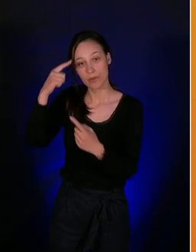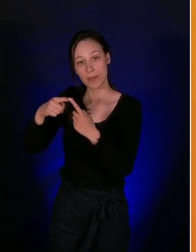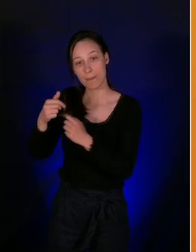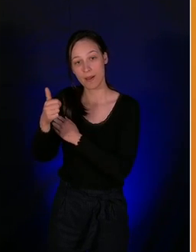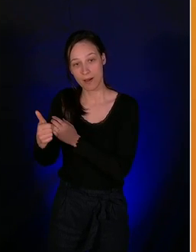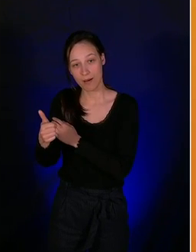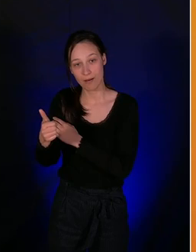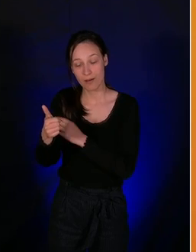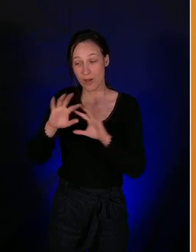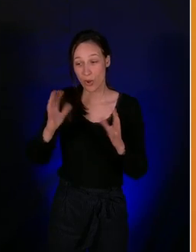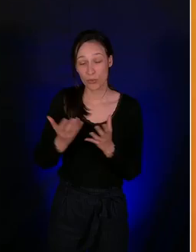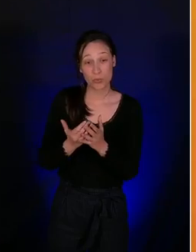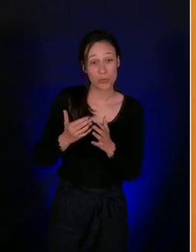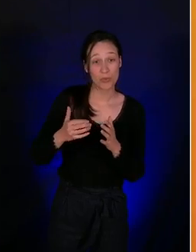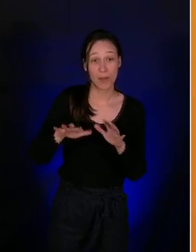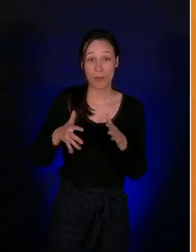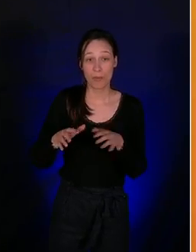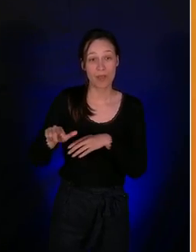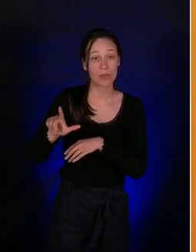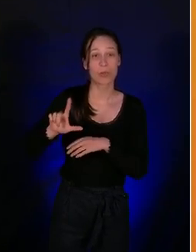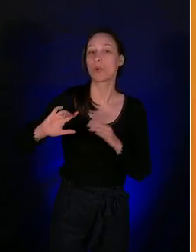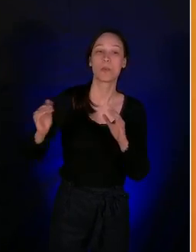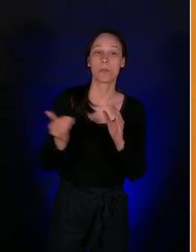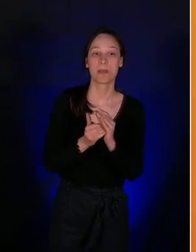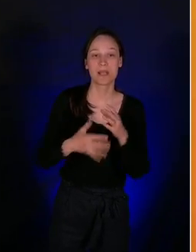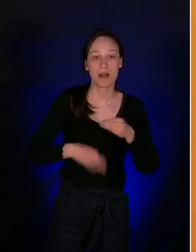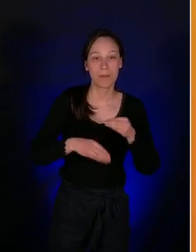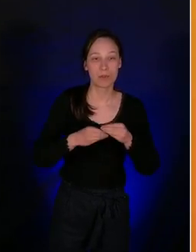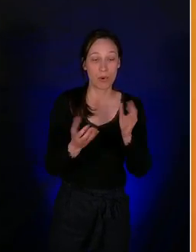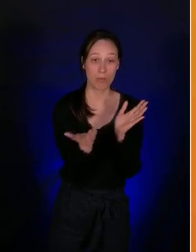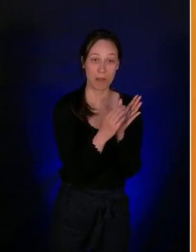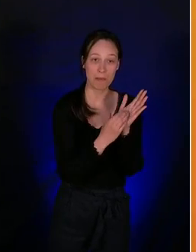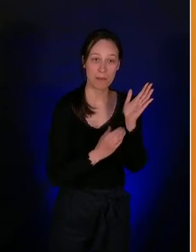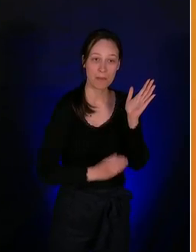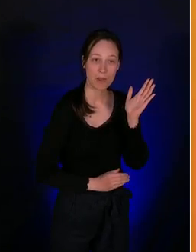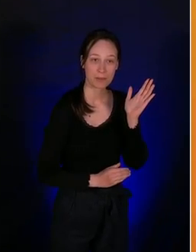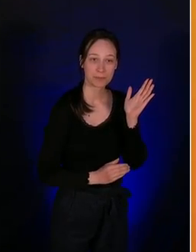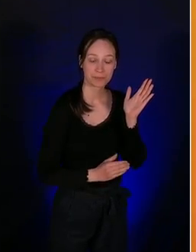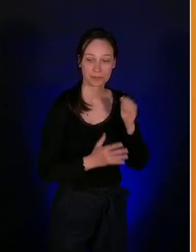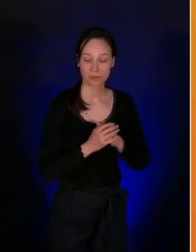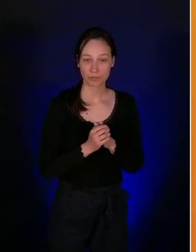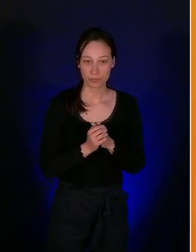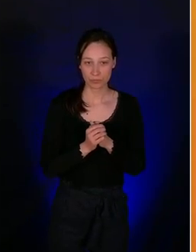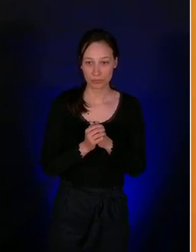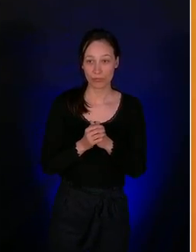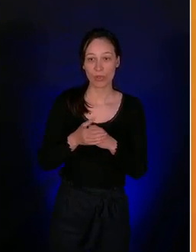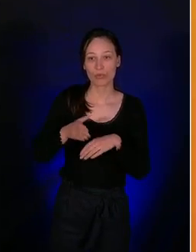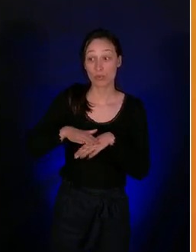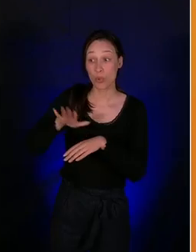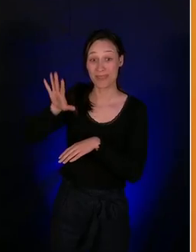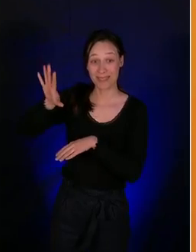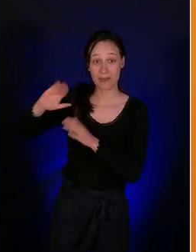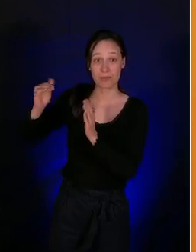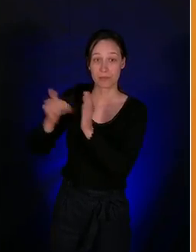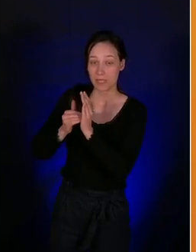2516 amendements qui ont été déposés, soit près de la moitié des 5763 amendements reçus.